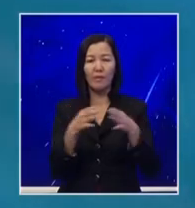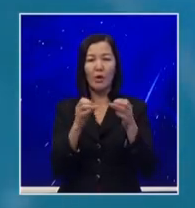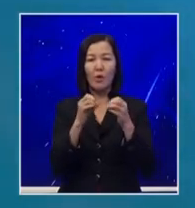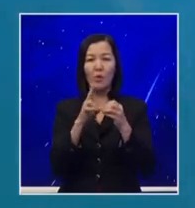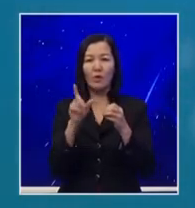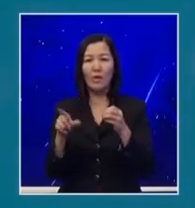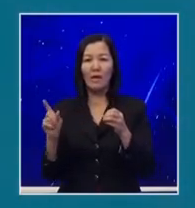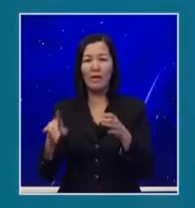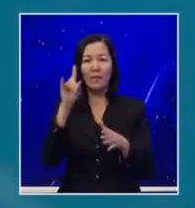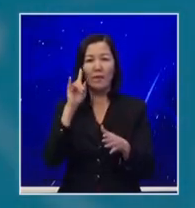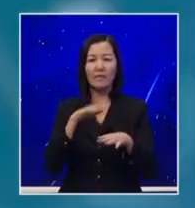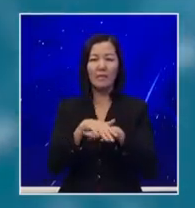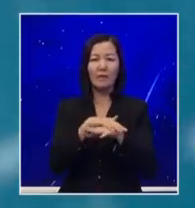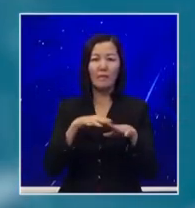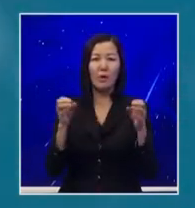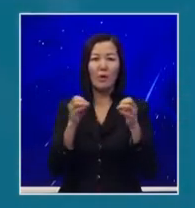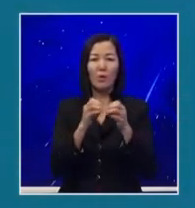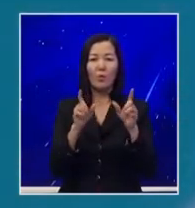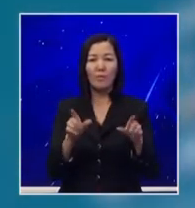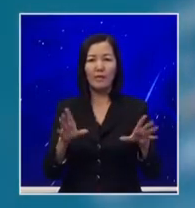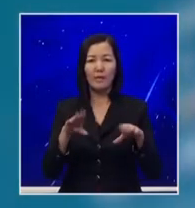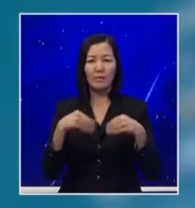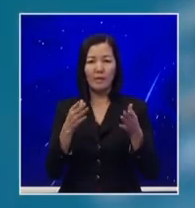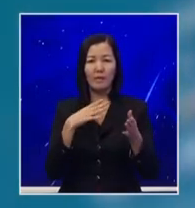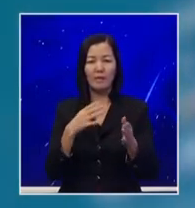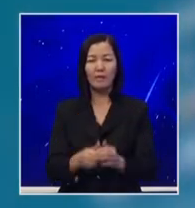мандат, Қазақстан халық партиясына 10 мандат берілді.